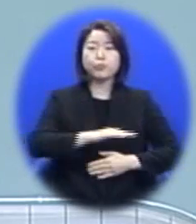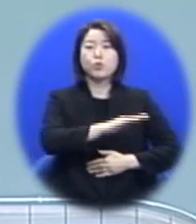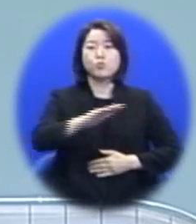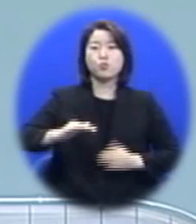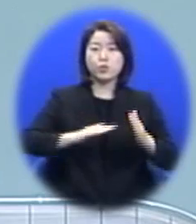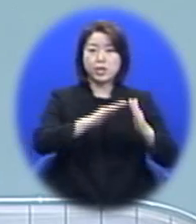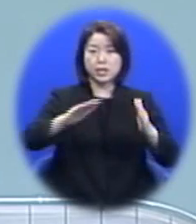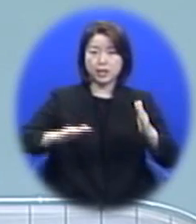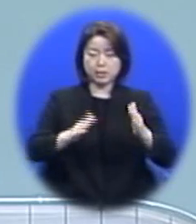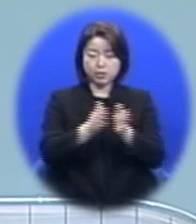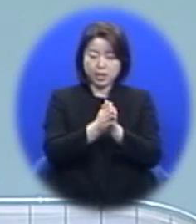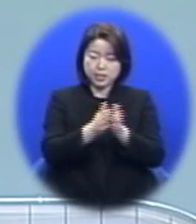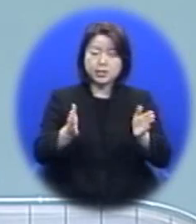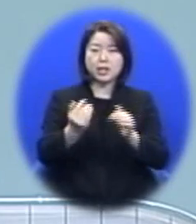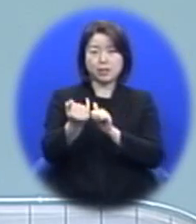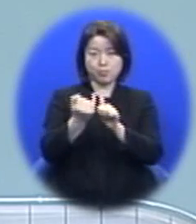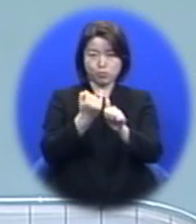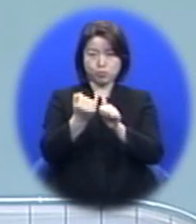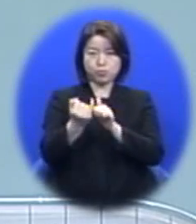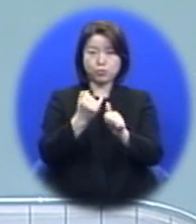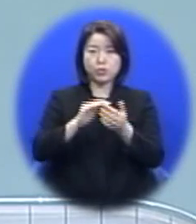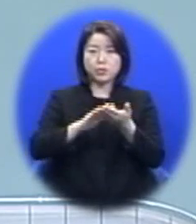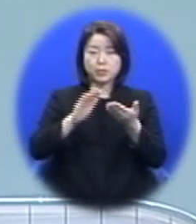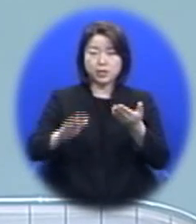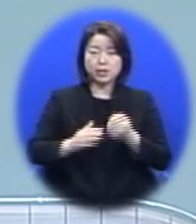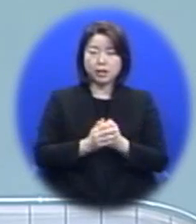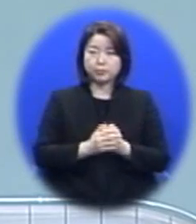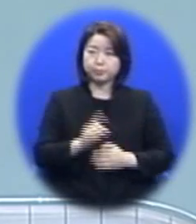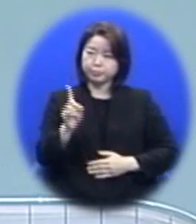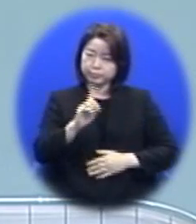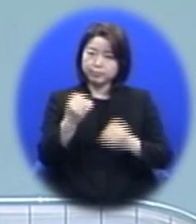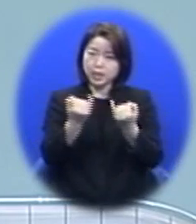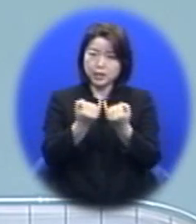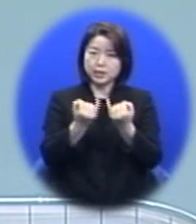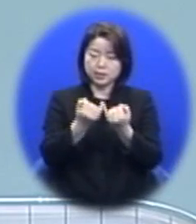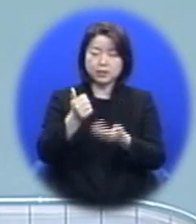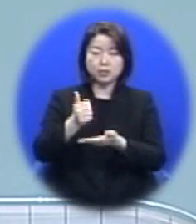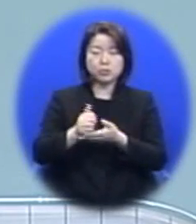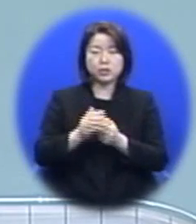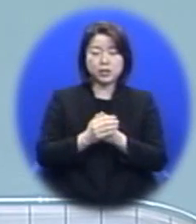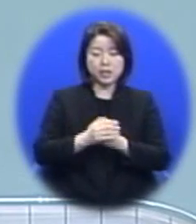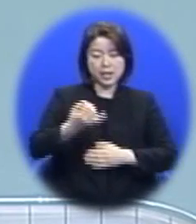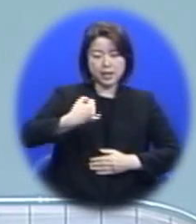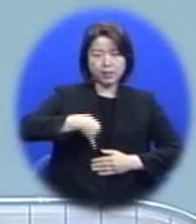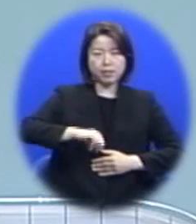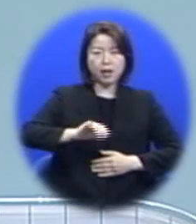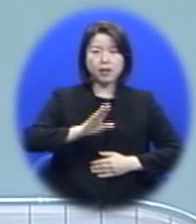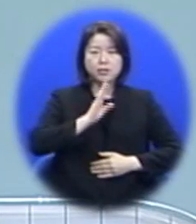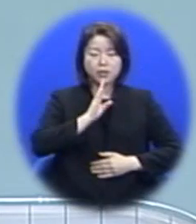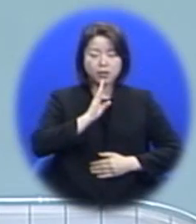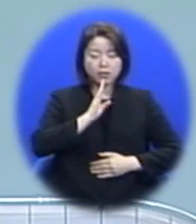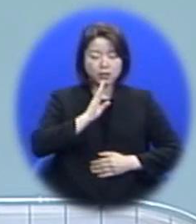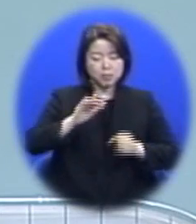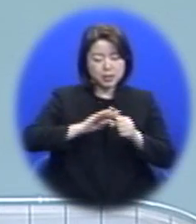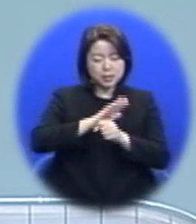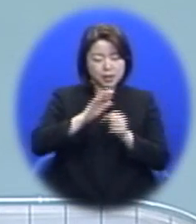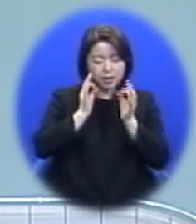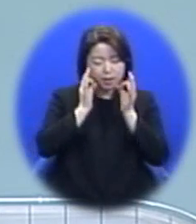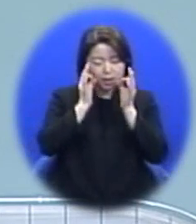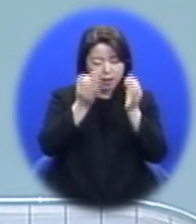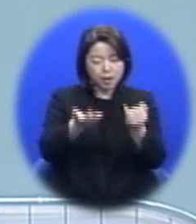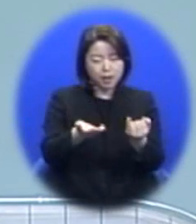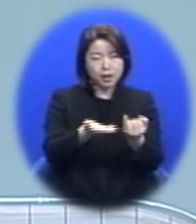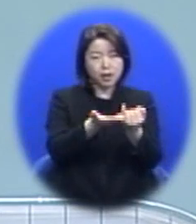부부입니다. 어느 여자분이 딸을 참 애지중지 길렀고,